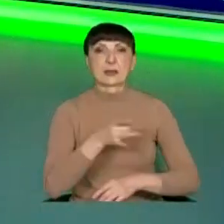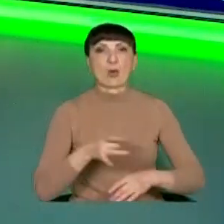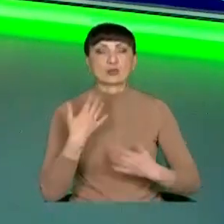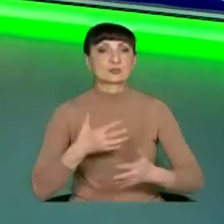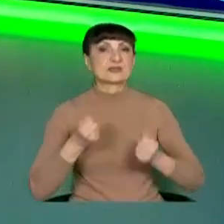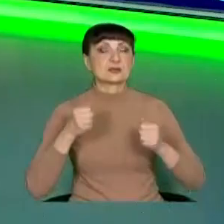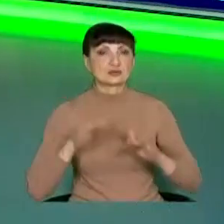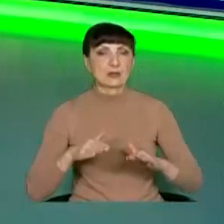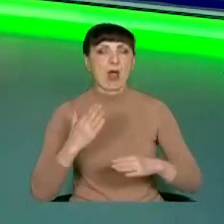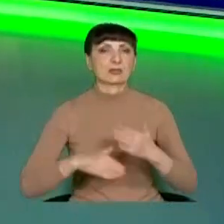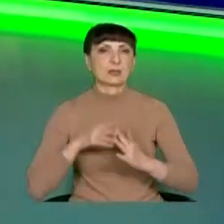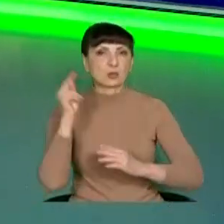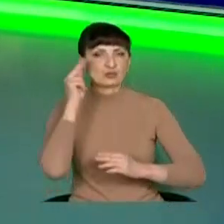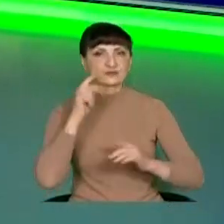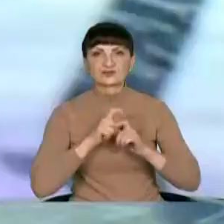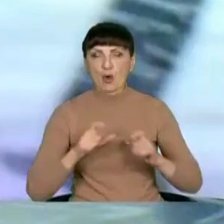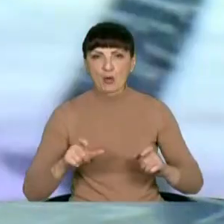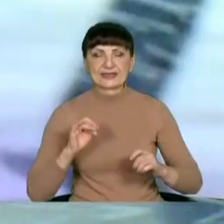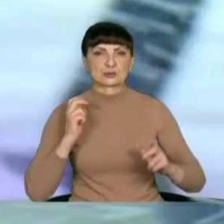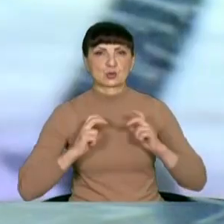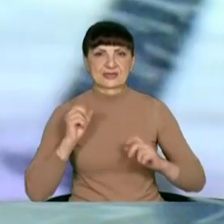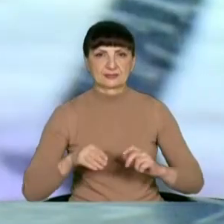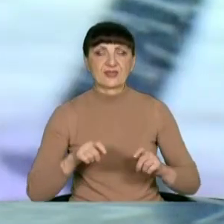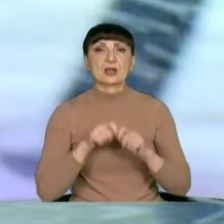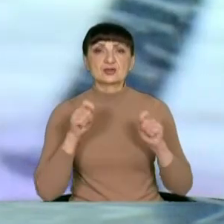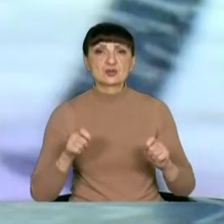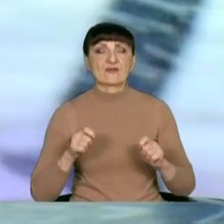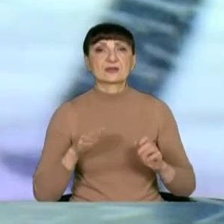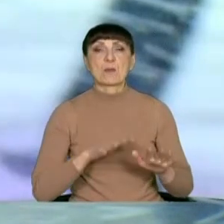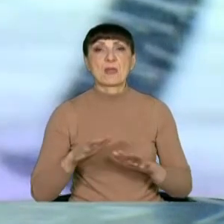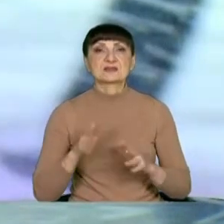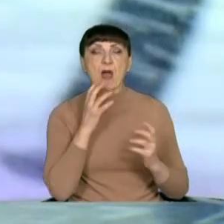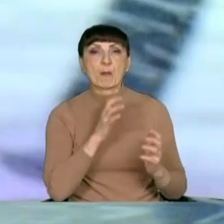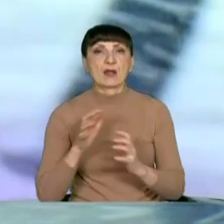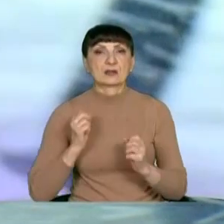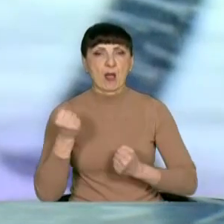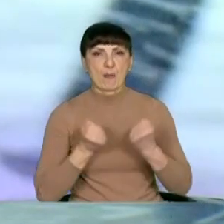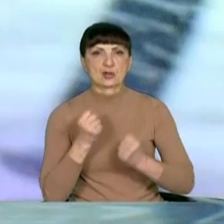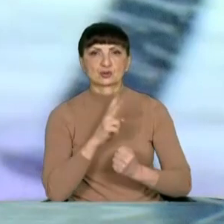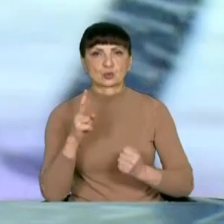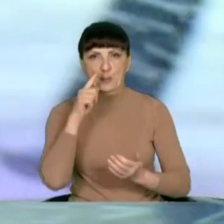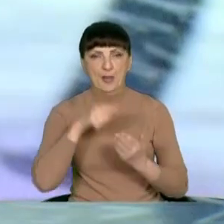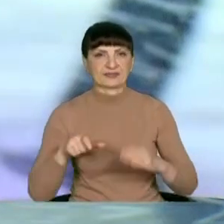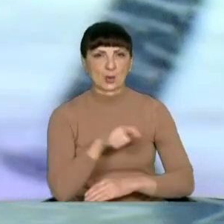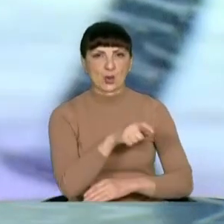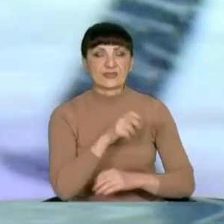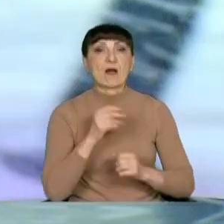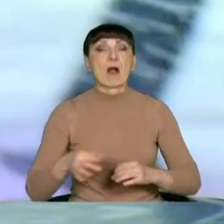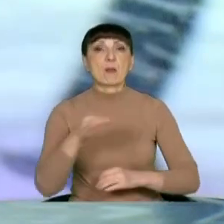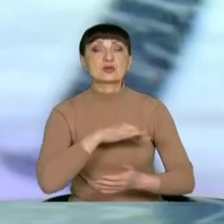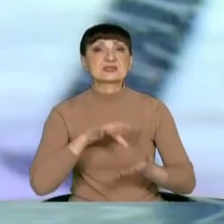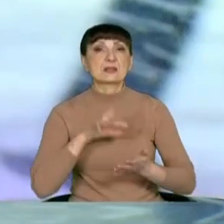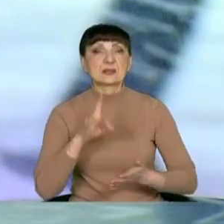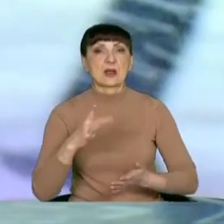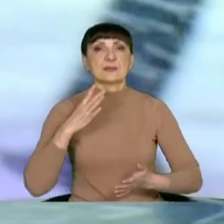решение отменить занятия для школьников и студентов, организованные пункты обогрева для автомобилистов. Как областной центр